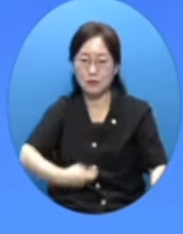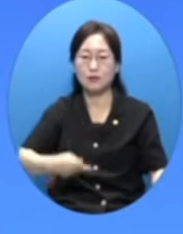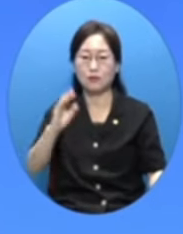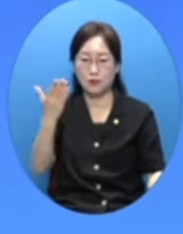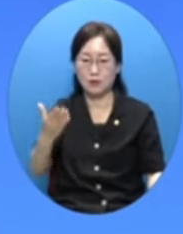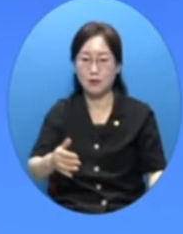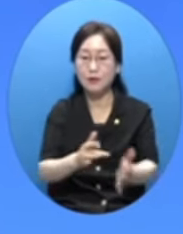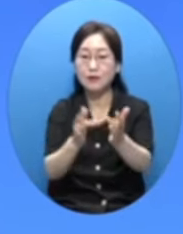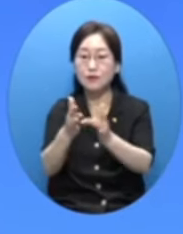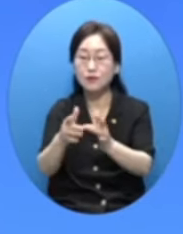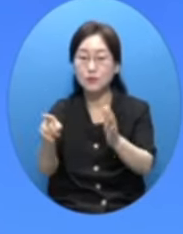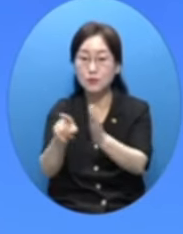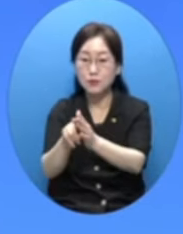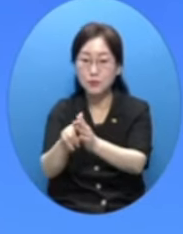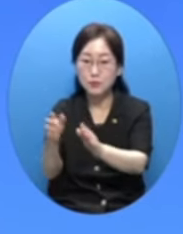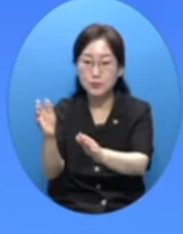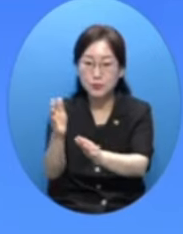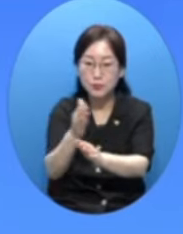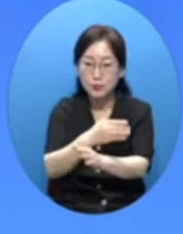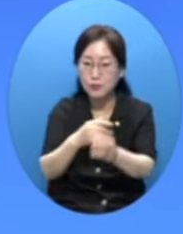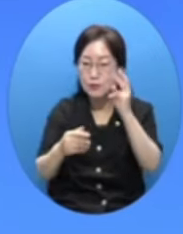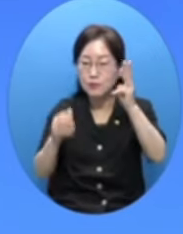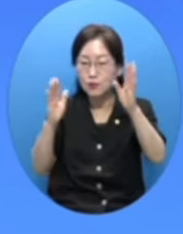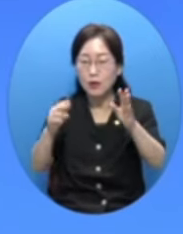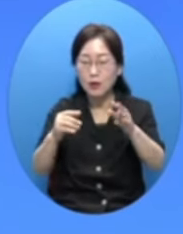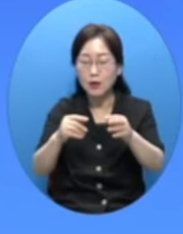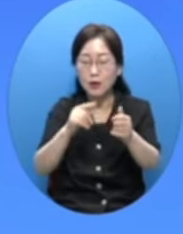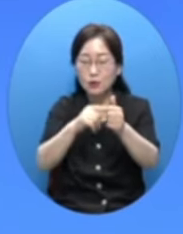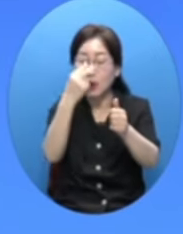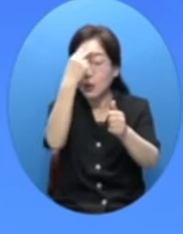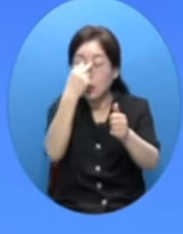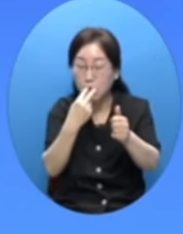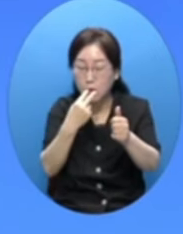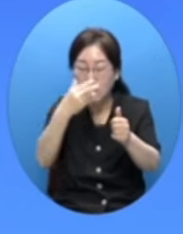그는 3일 동안 눈이 멀었다가